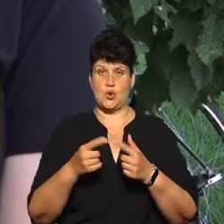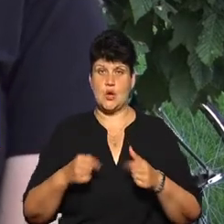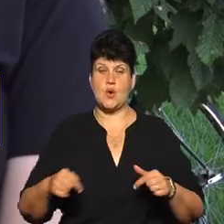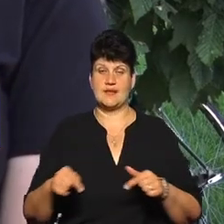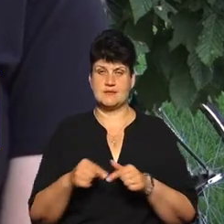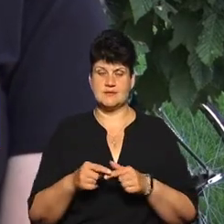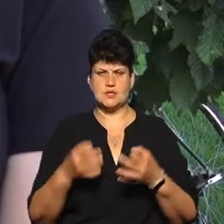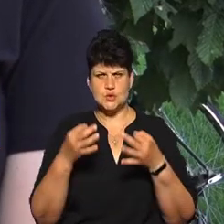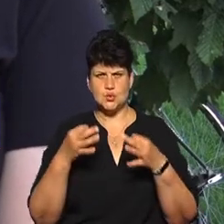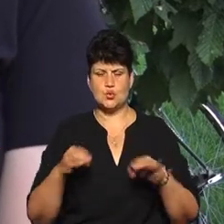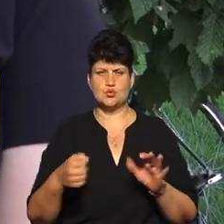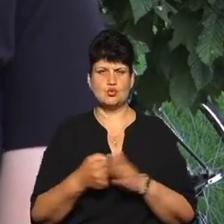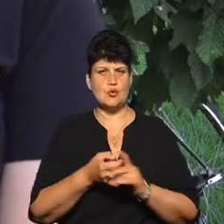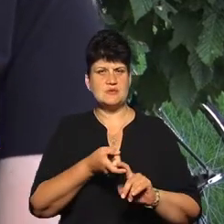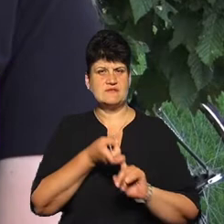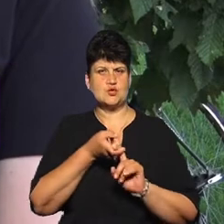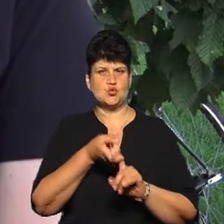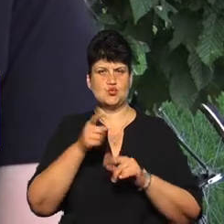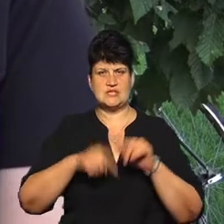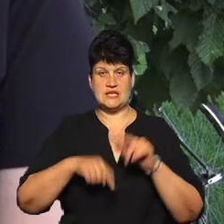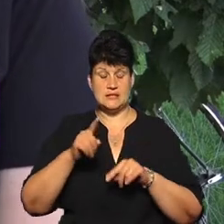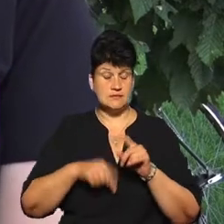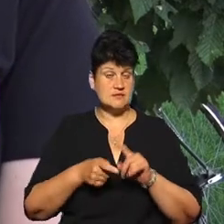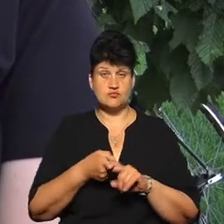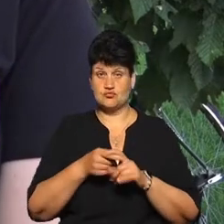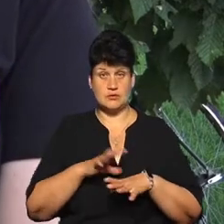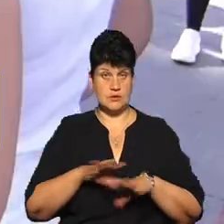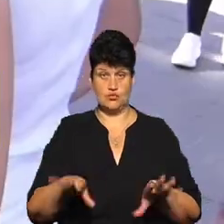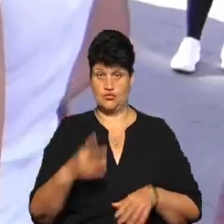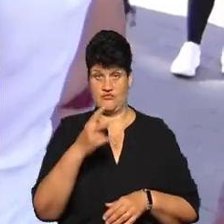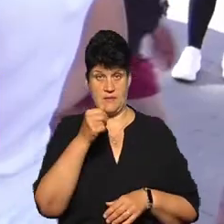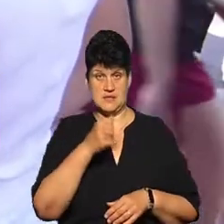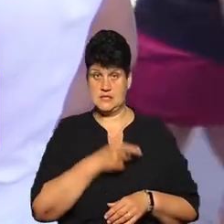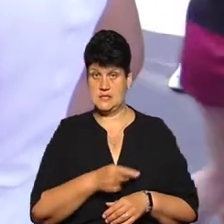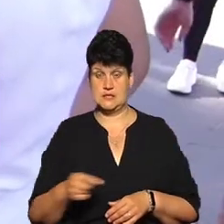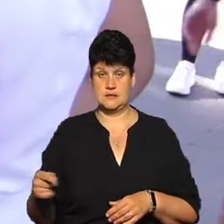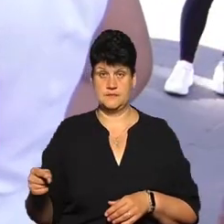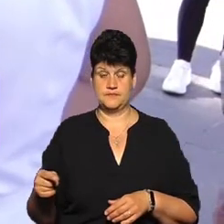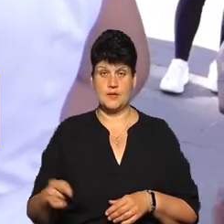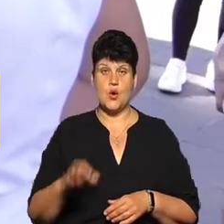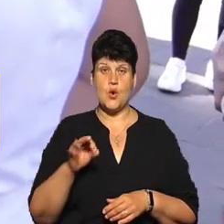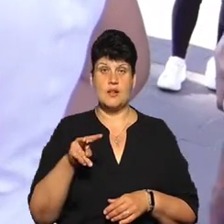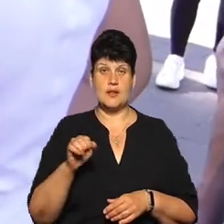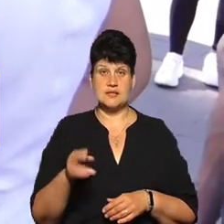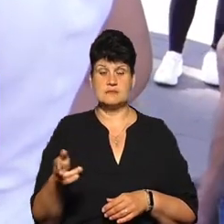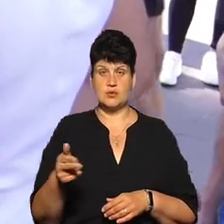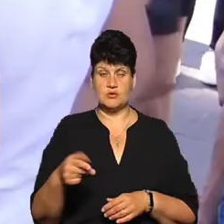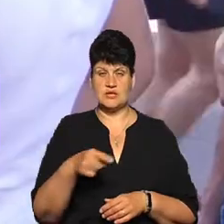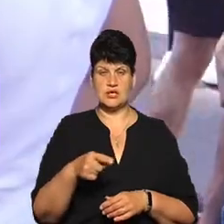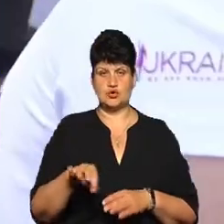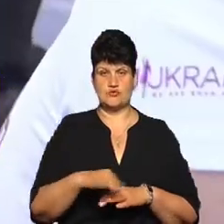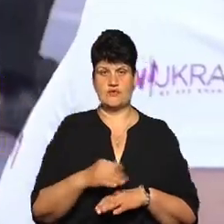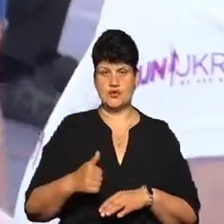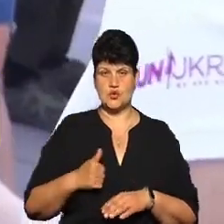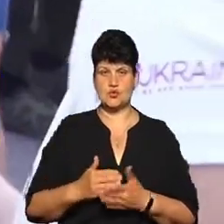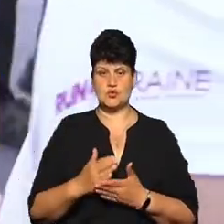доступу до зв'язку з рідними, бо зв'язку не було вже більше 2 місяців. Олена Оксана з Маріуполя, каже, її чоловік – військовослужбовець